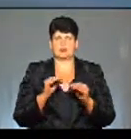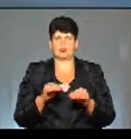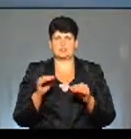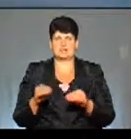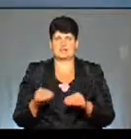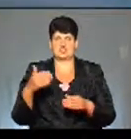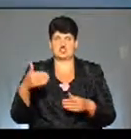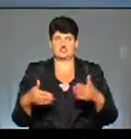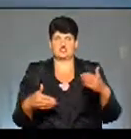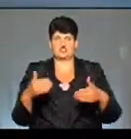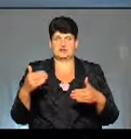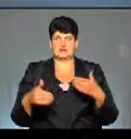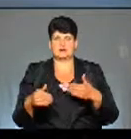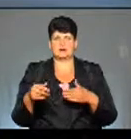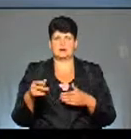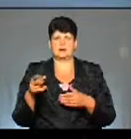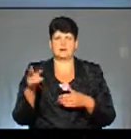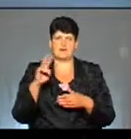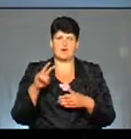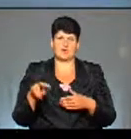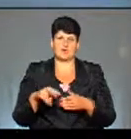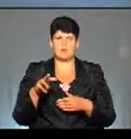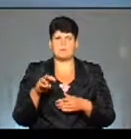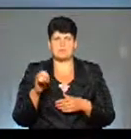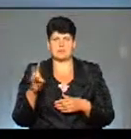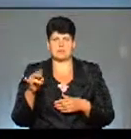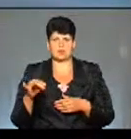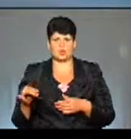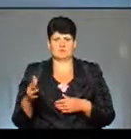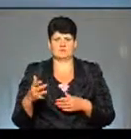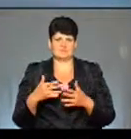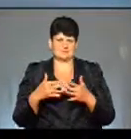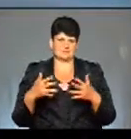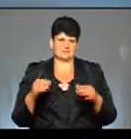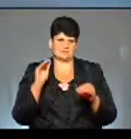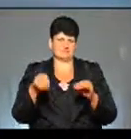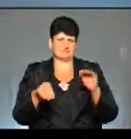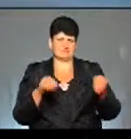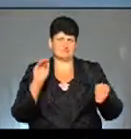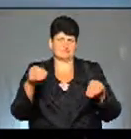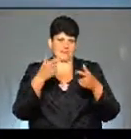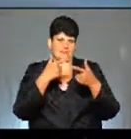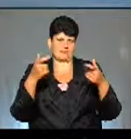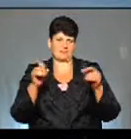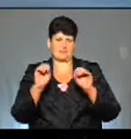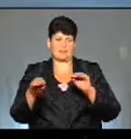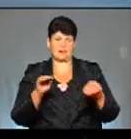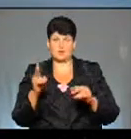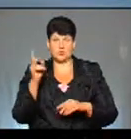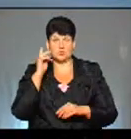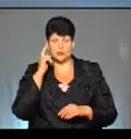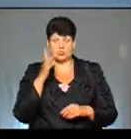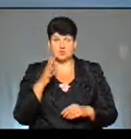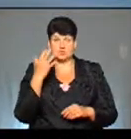де є курси валют, де є меню, виставляється будь-яким закладом, так, на тротуар. Ніхто ж не думає про те, що